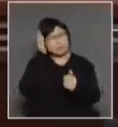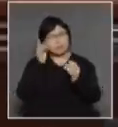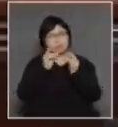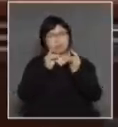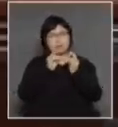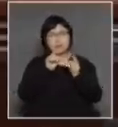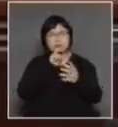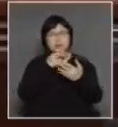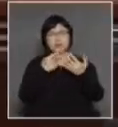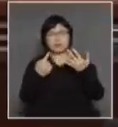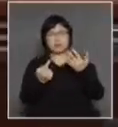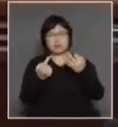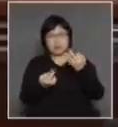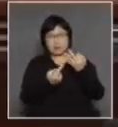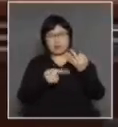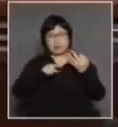有31,600多人。